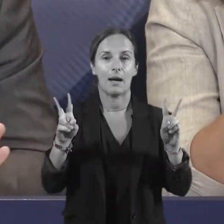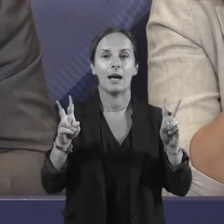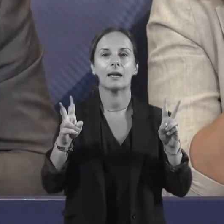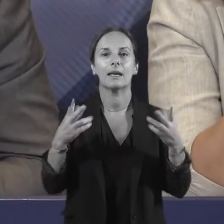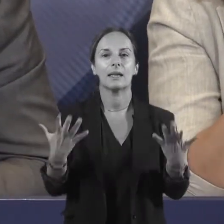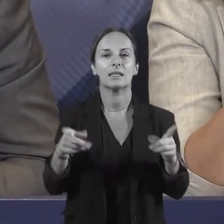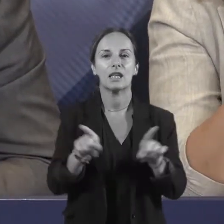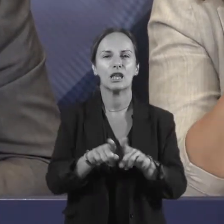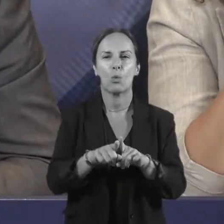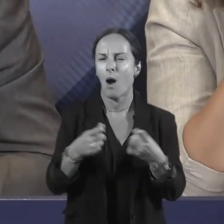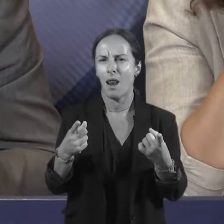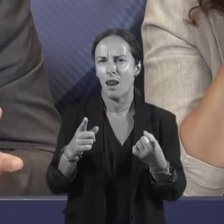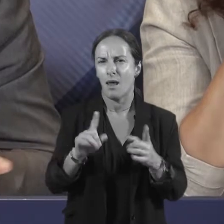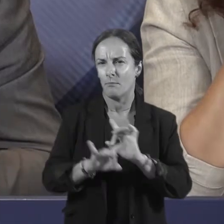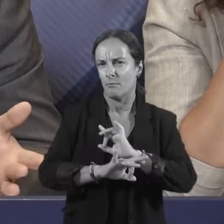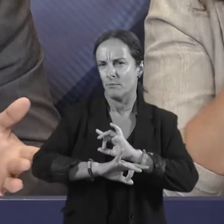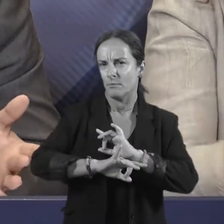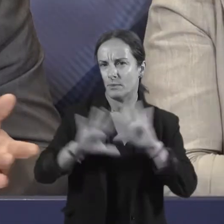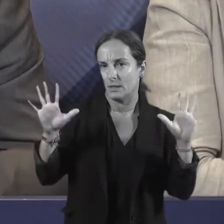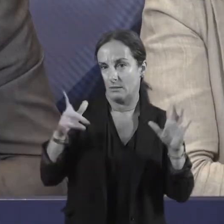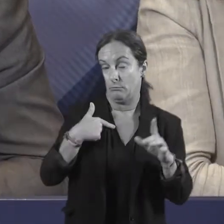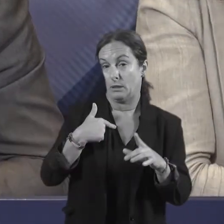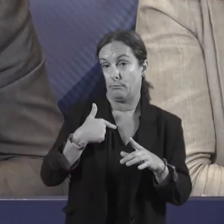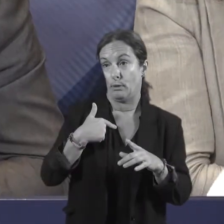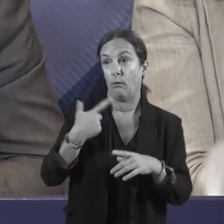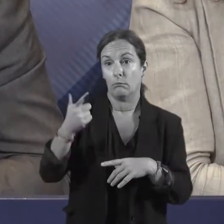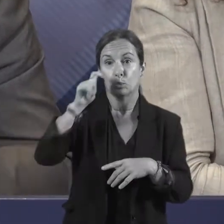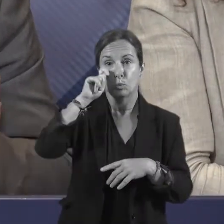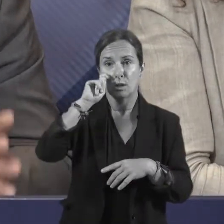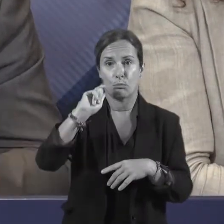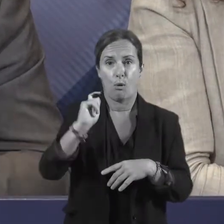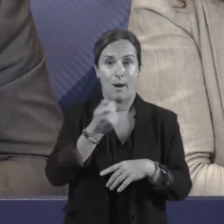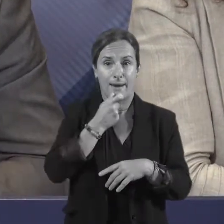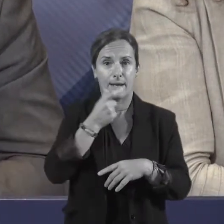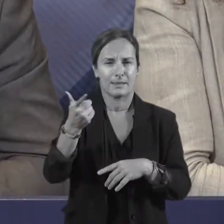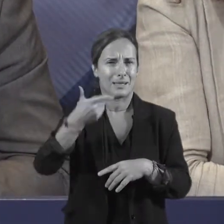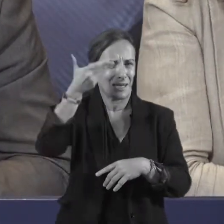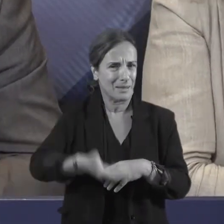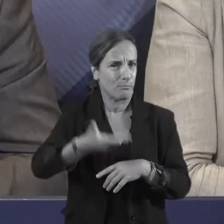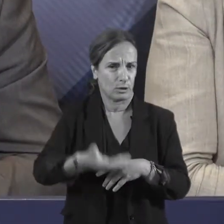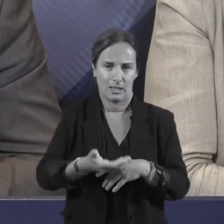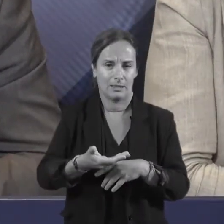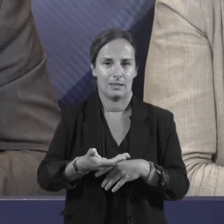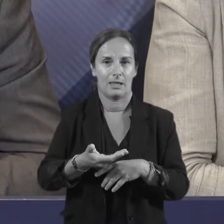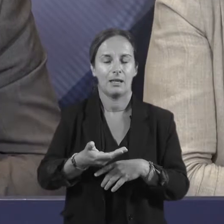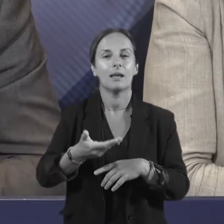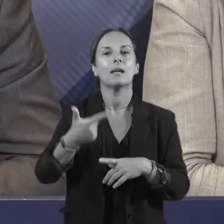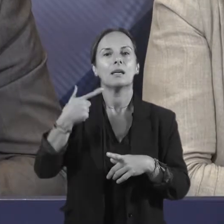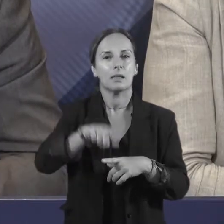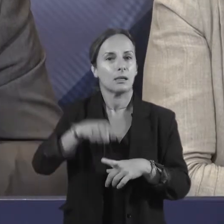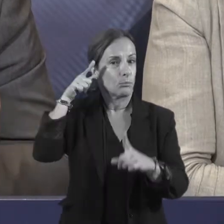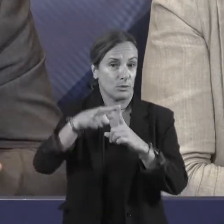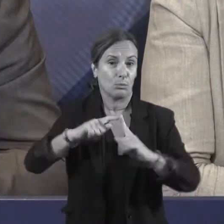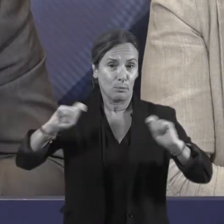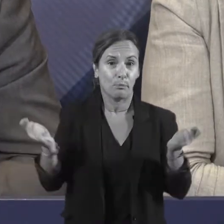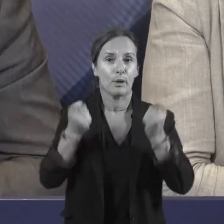en el cor dels mercats emissors més importants, d'un dels mercats emissors més importants de Mallorca, promocionar Mallorca com a marca turística de tardor i hivern